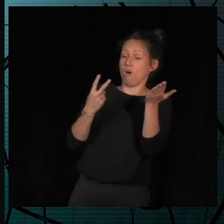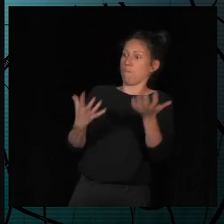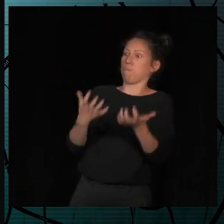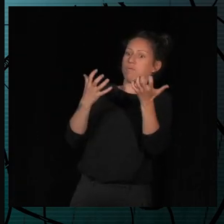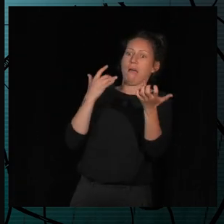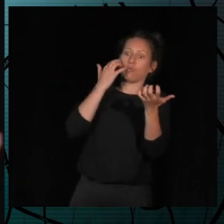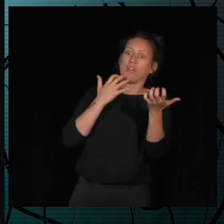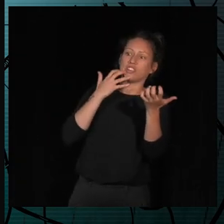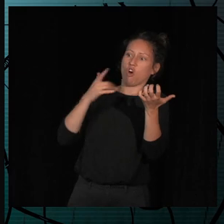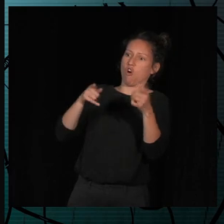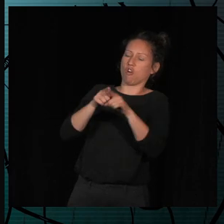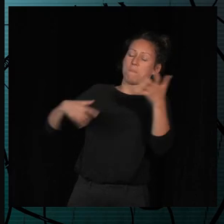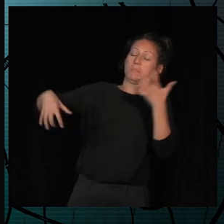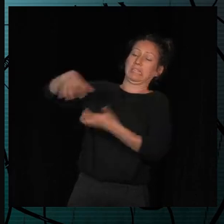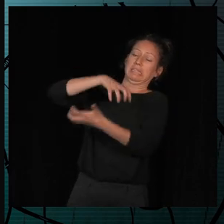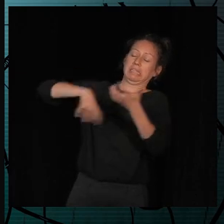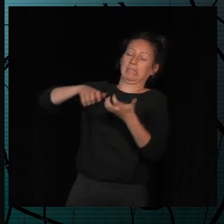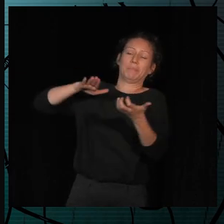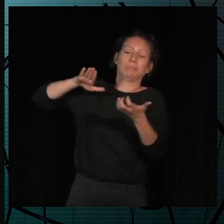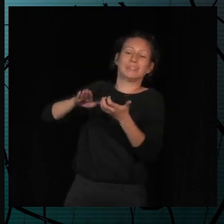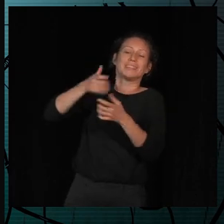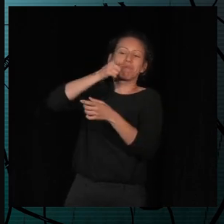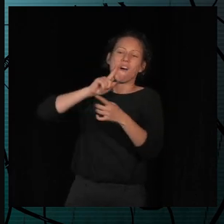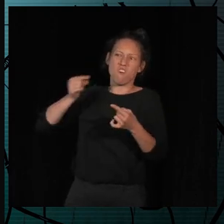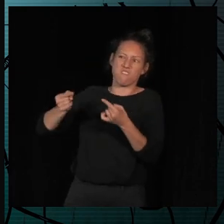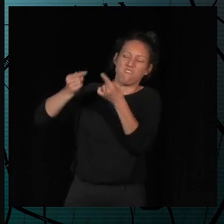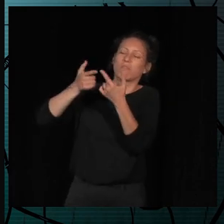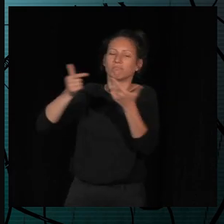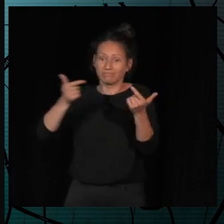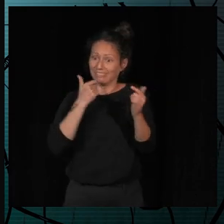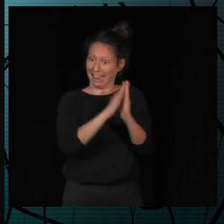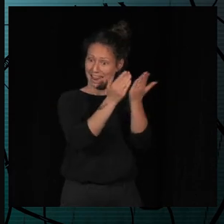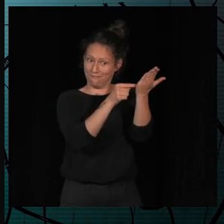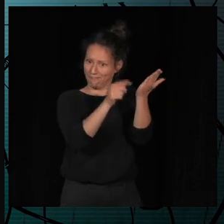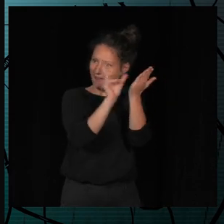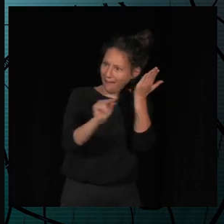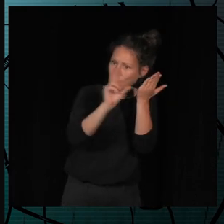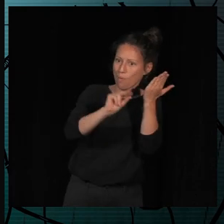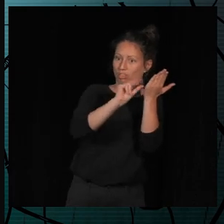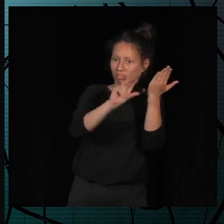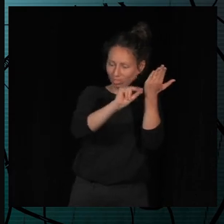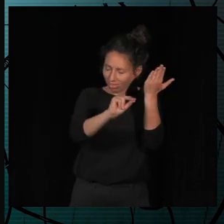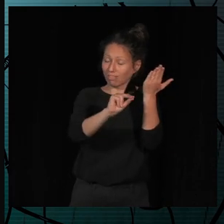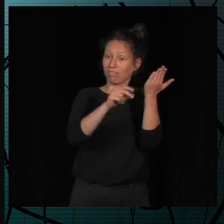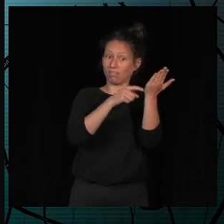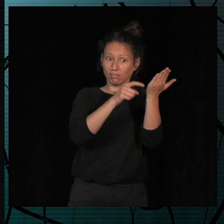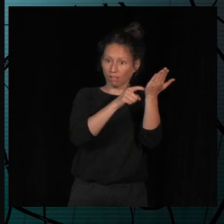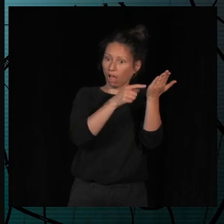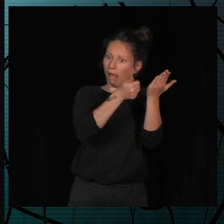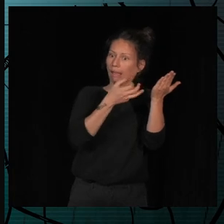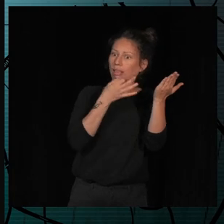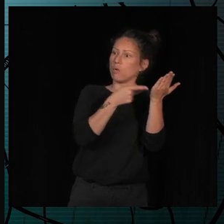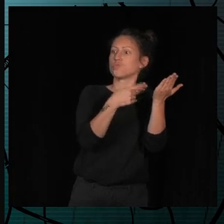monstruosité les parents la crise euh voilà de de de de renégociation du du du cadre et cetera le deuil enfin et c'est